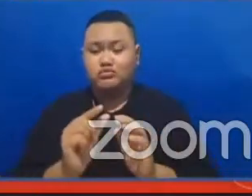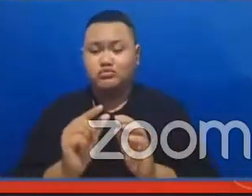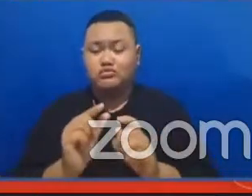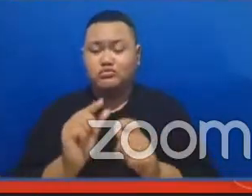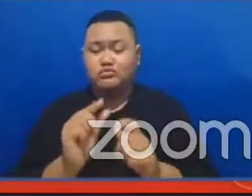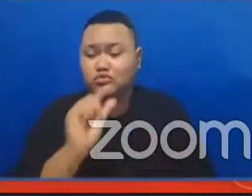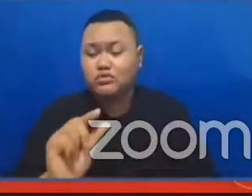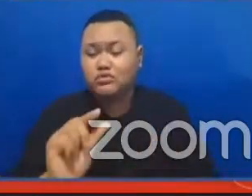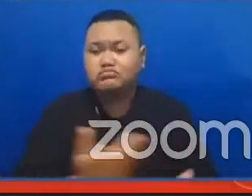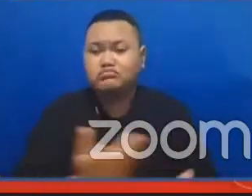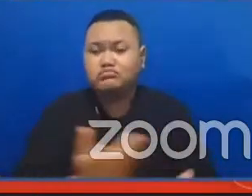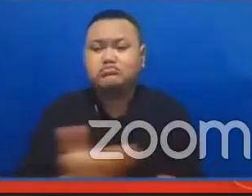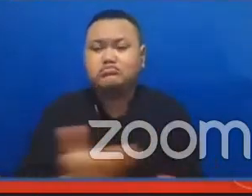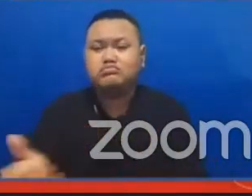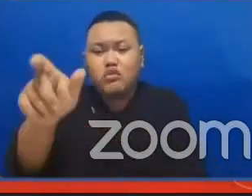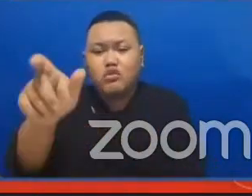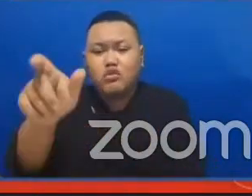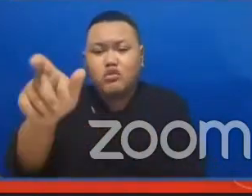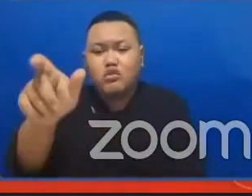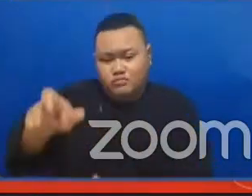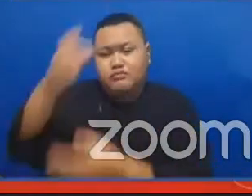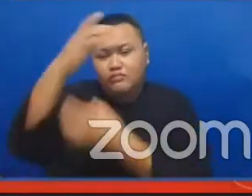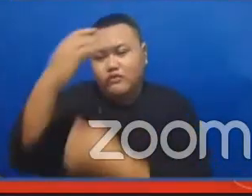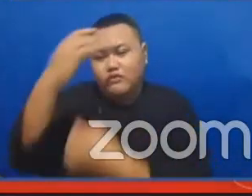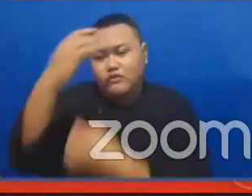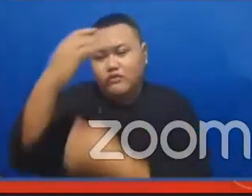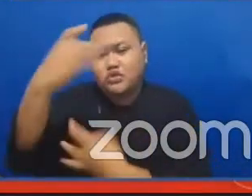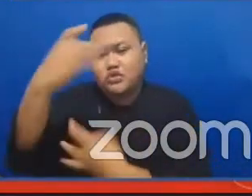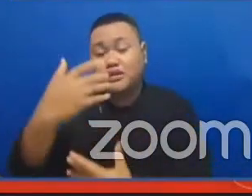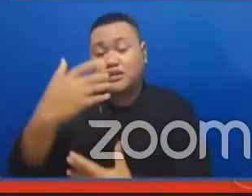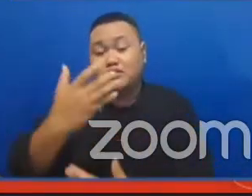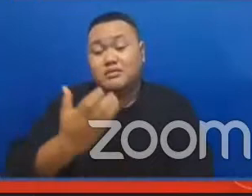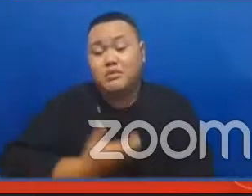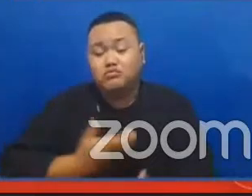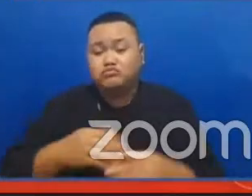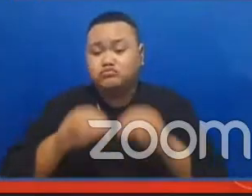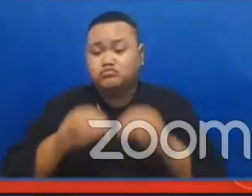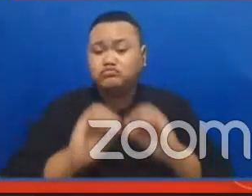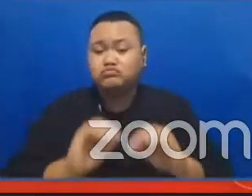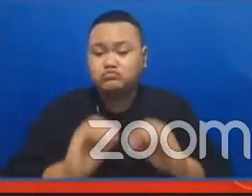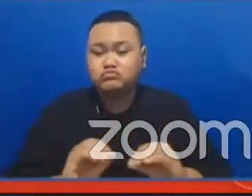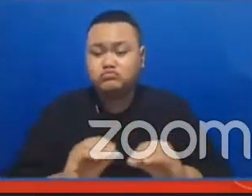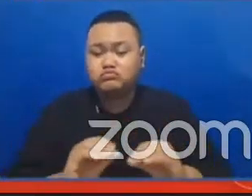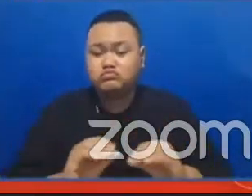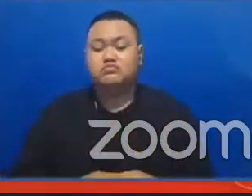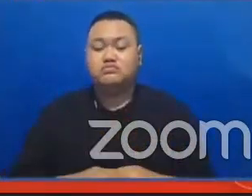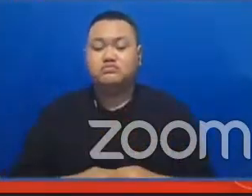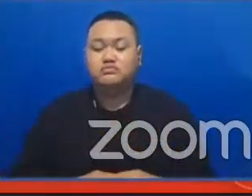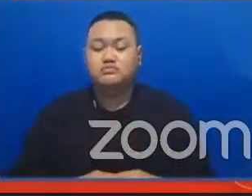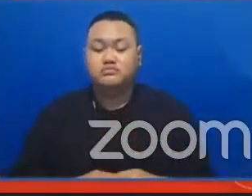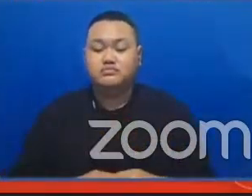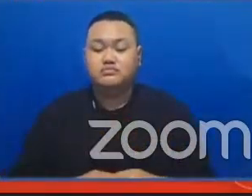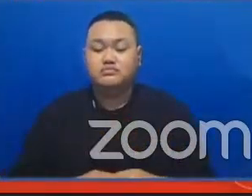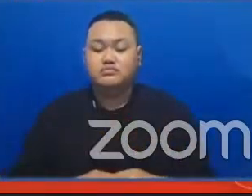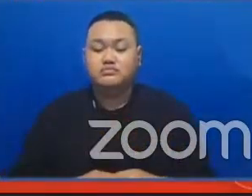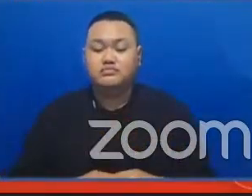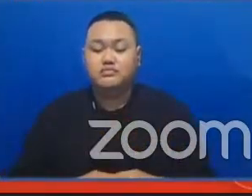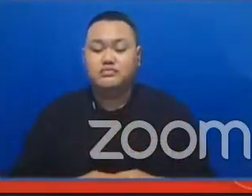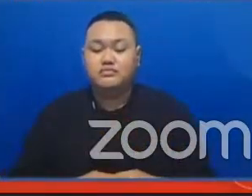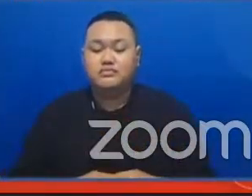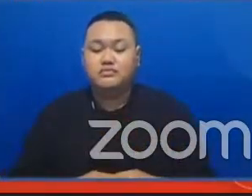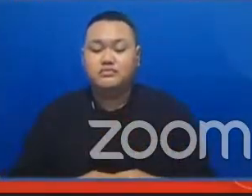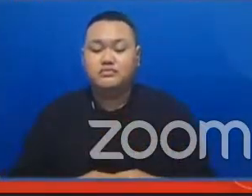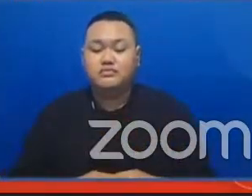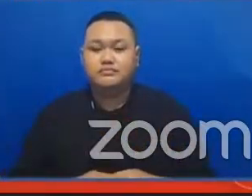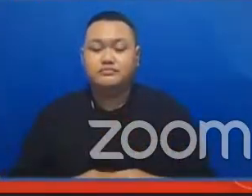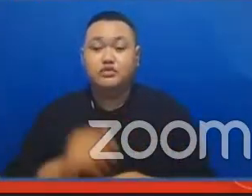pakar sebagai narasumber yang akan mengupas tuntas terkait beberapa hal